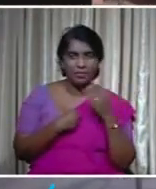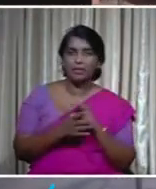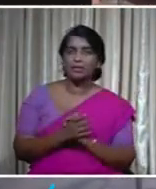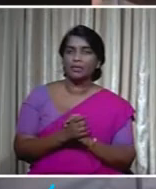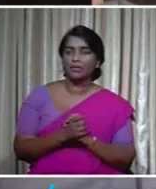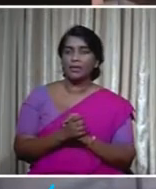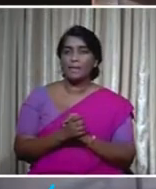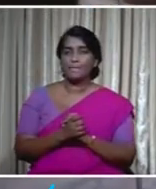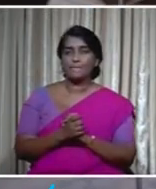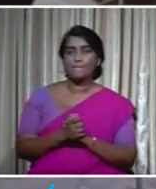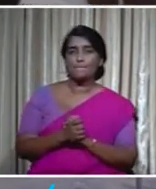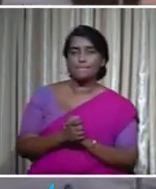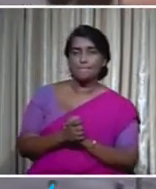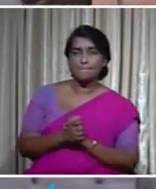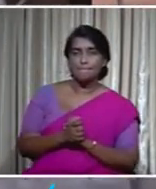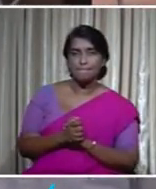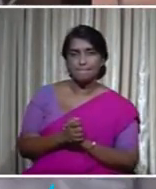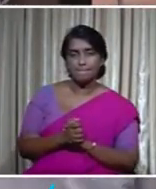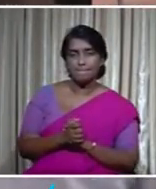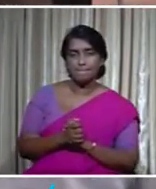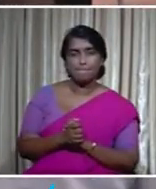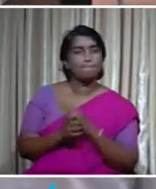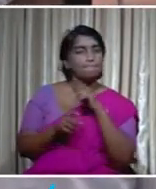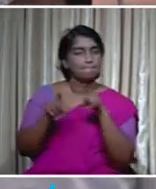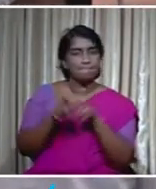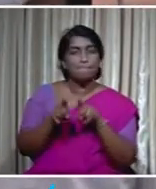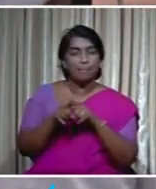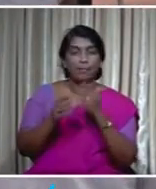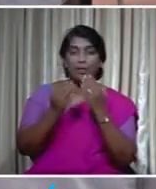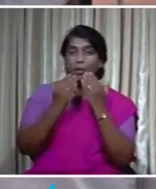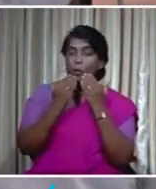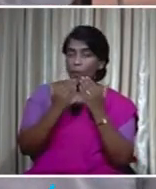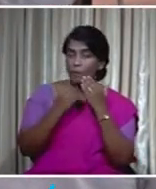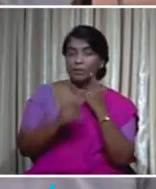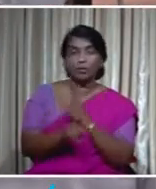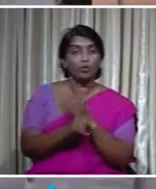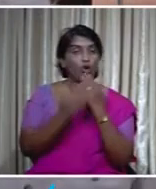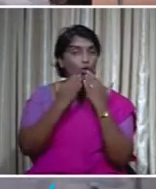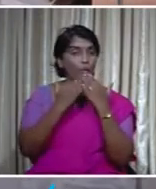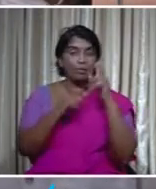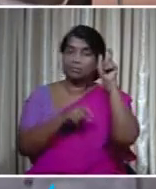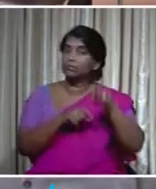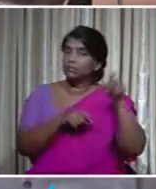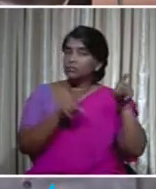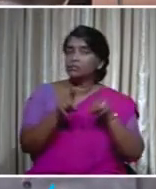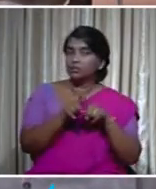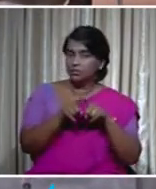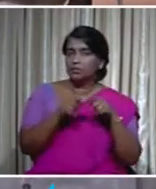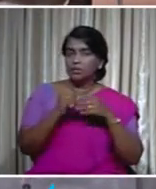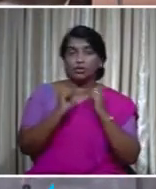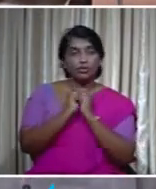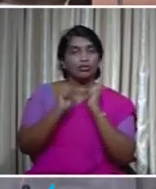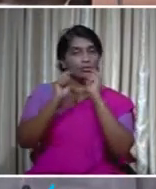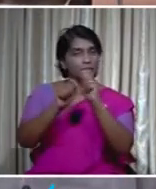அவர்களே, ஆசிரிய ஆலோசகர் பதவி இலங்கையிலே ஆசிரிய ஆலோசகர்களை நீங்கள் நியமனம் வழங்குவதாக, அவர்களுக்கு நிரந்தர நியமனம்